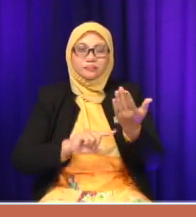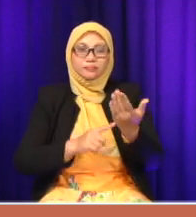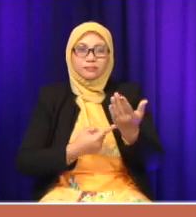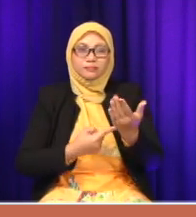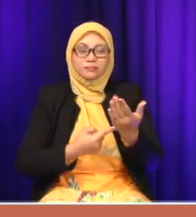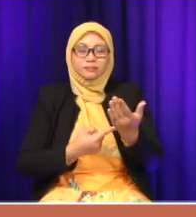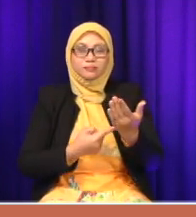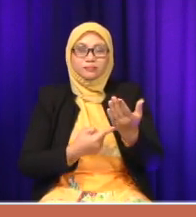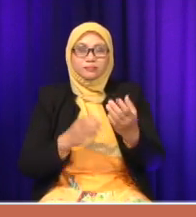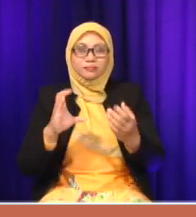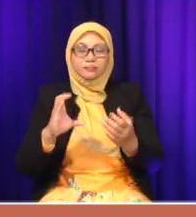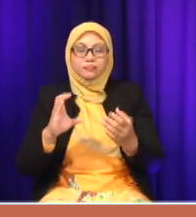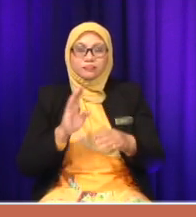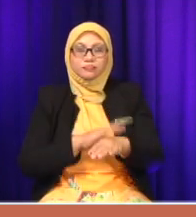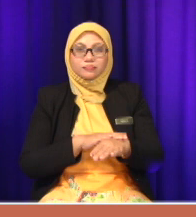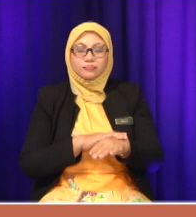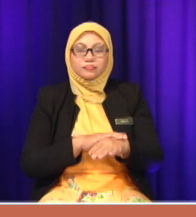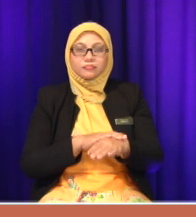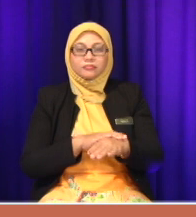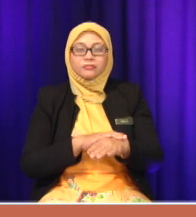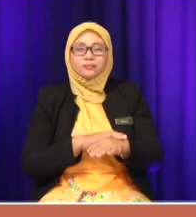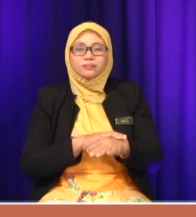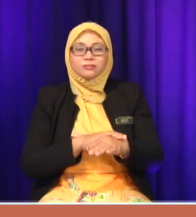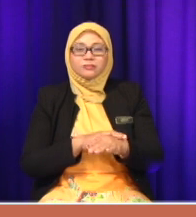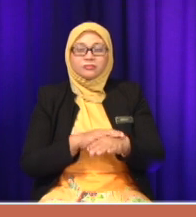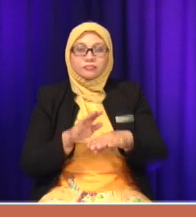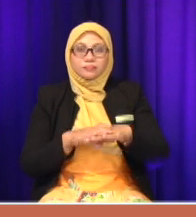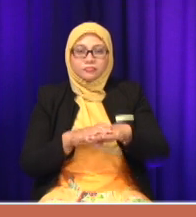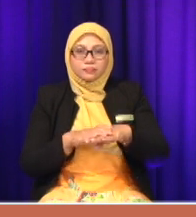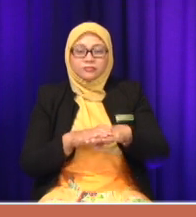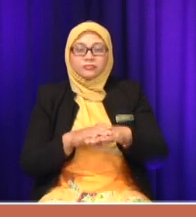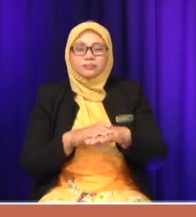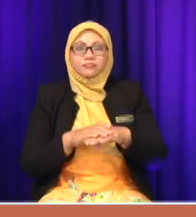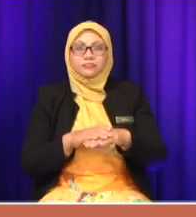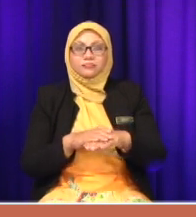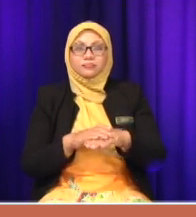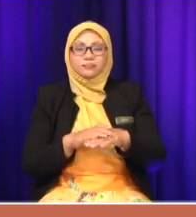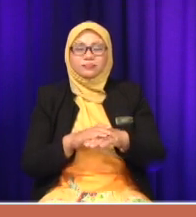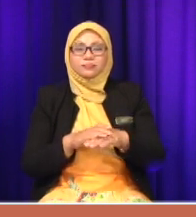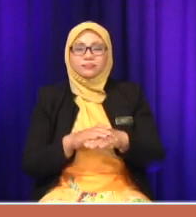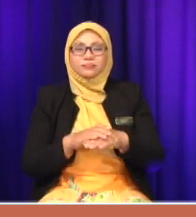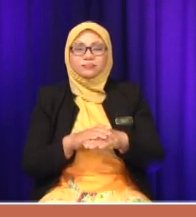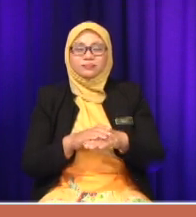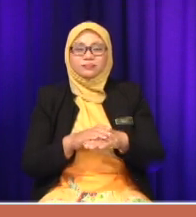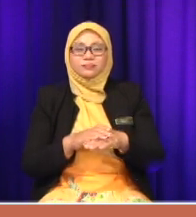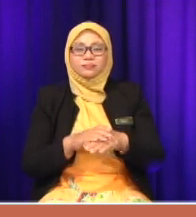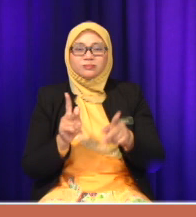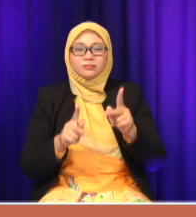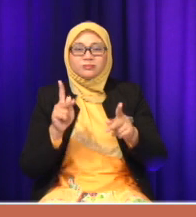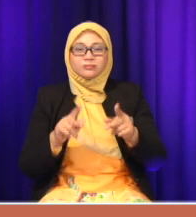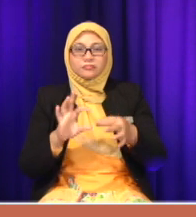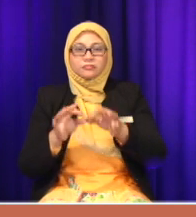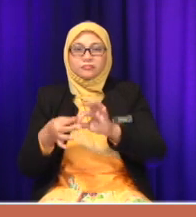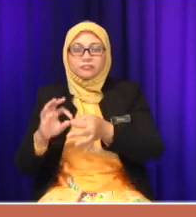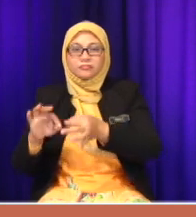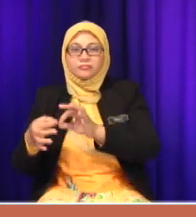bahagian kepala sinder dan juga pada bahagian atas omboh tersebut dan yang terakhir sekiranya rantai pemasaan haus